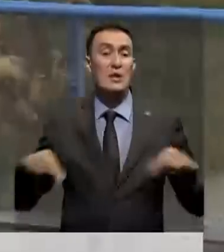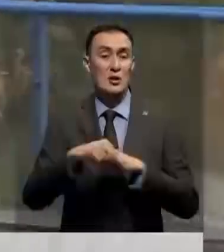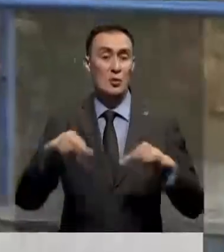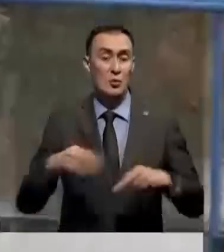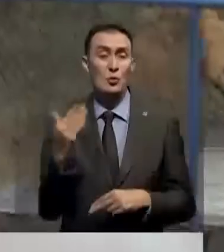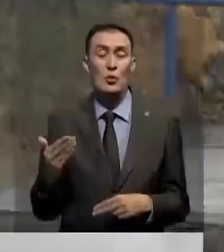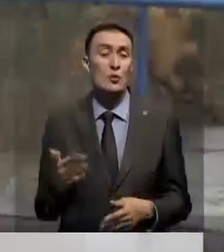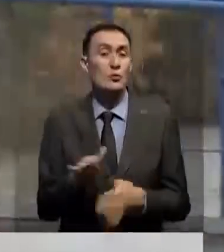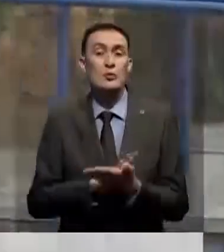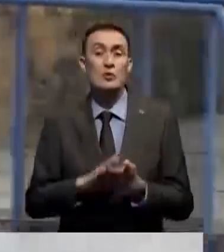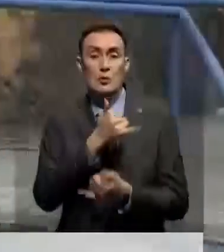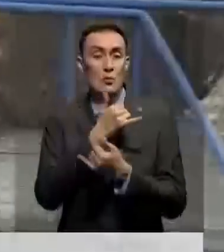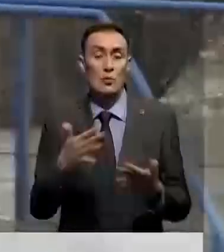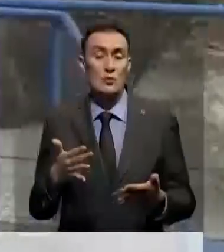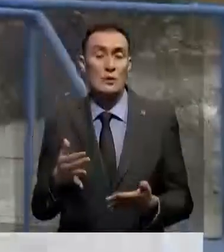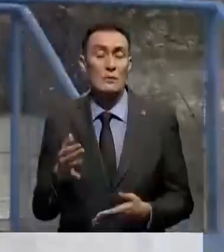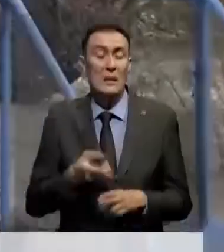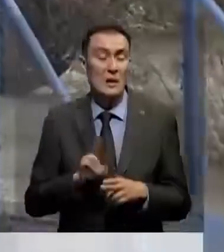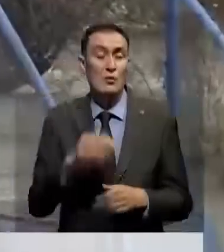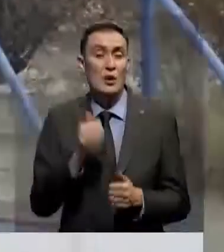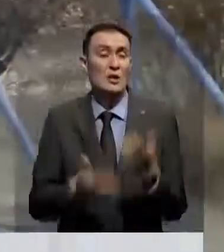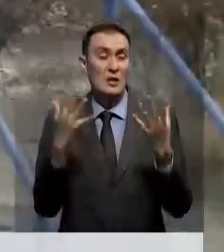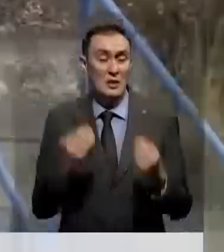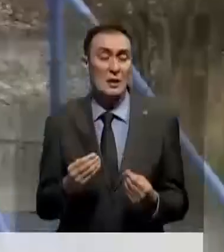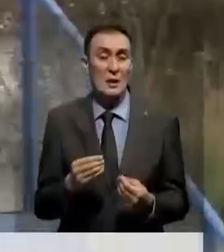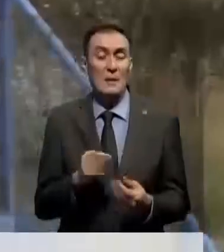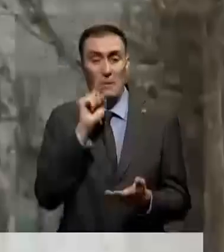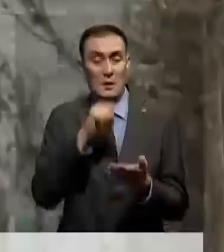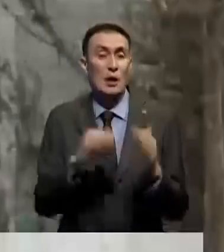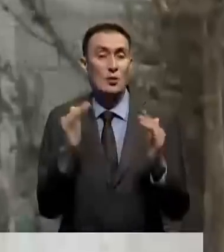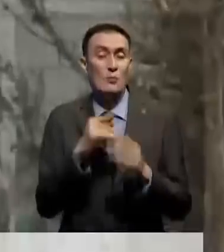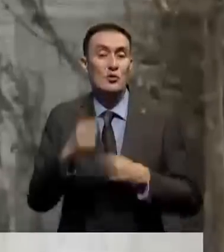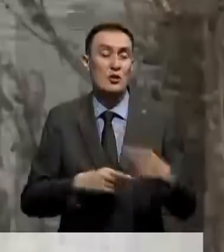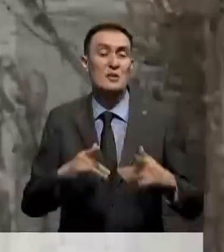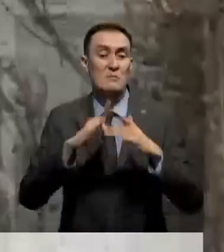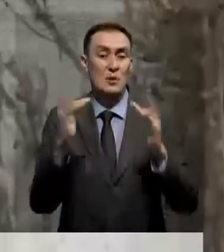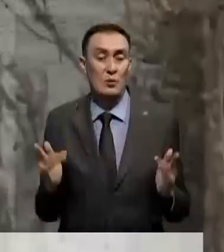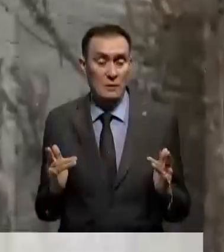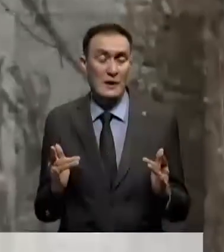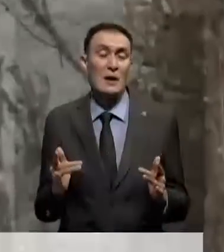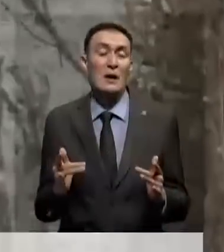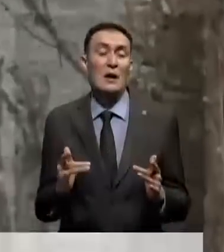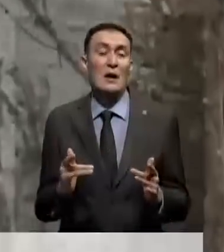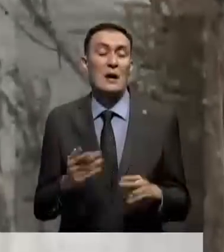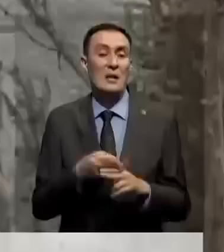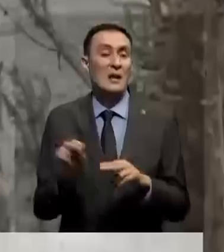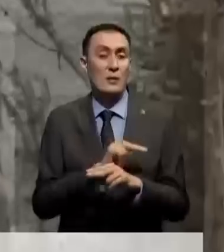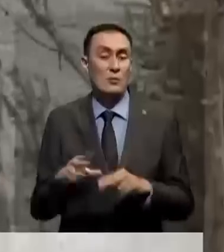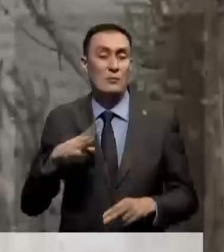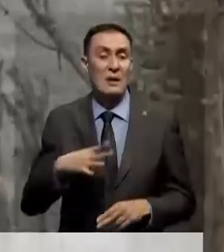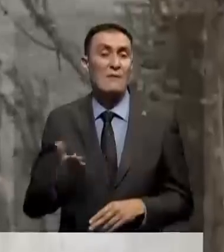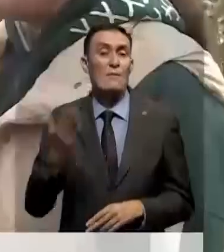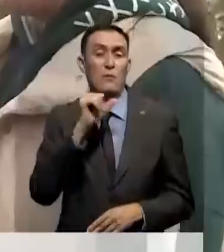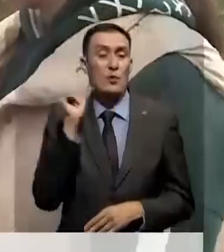но без них никуда, делятся местные жители. Ежедневно они попадают домой через переход над рекой Хариузовкой. Ремонт здесь сделали в